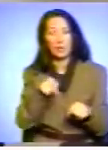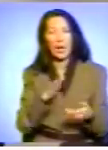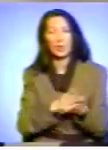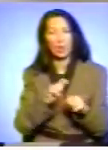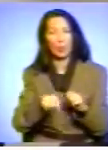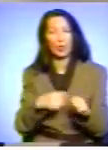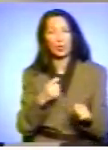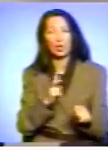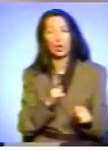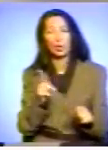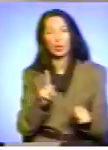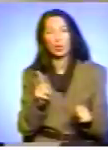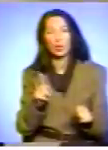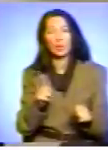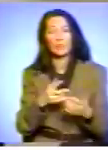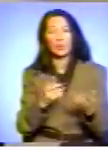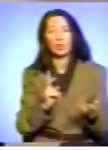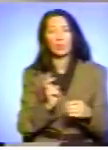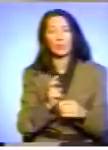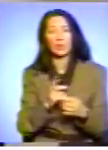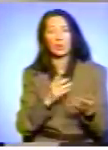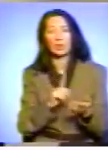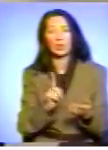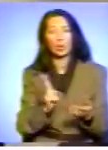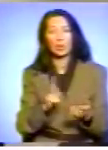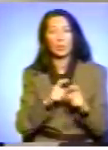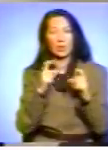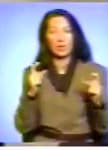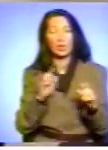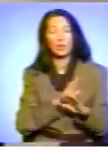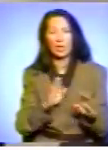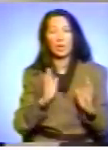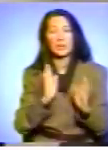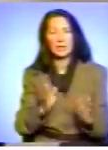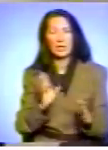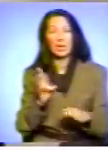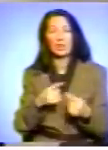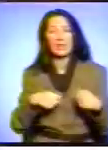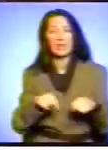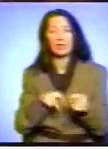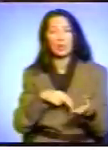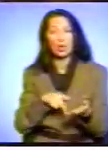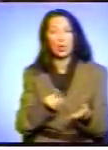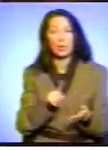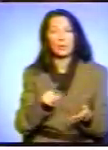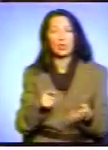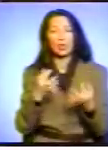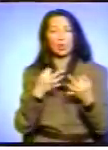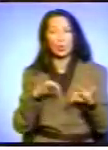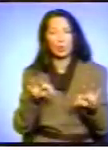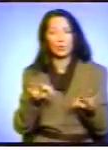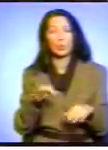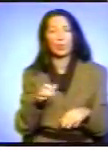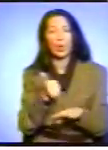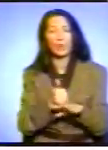там хтось забіг і кричить, то інше. А тільки на дільницю заходимо з дозволу голів комісії. У день